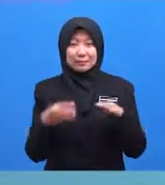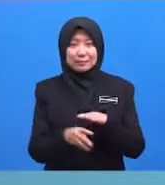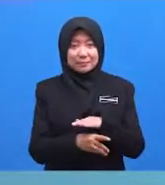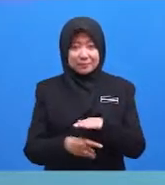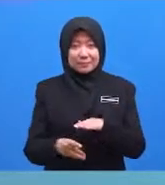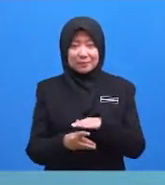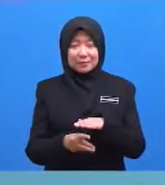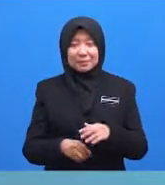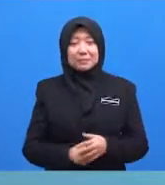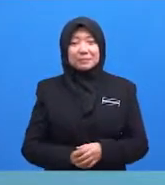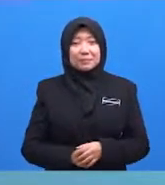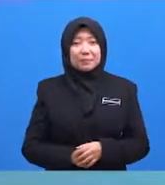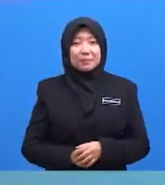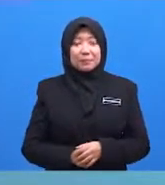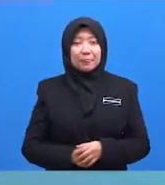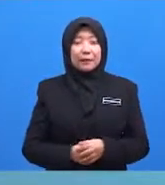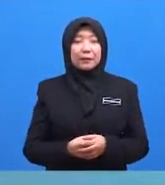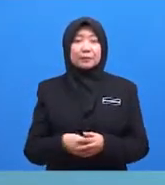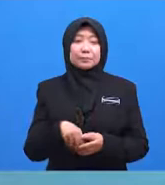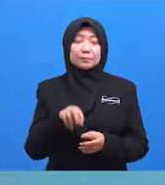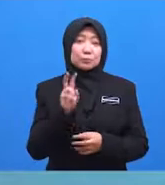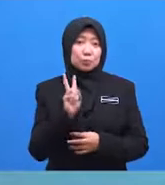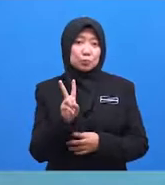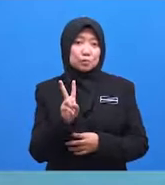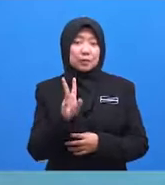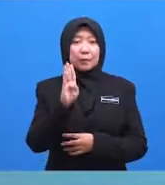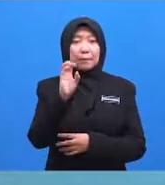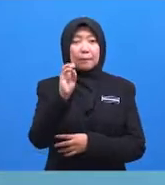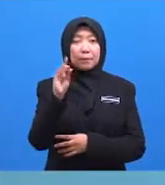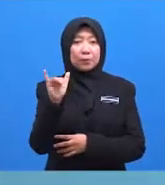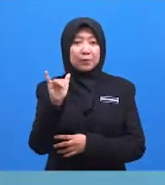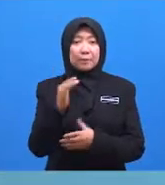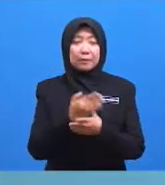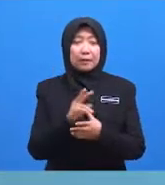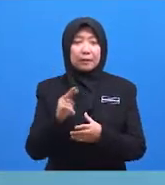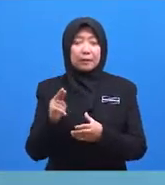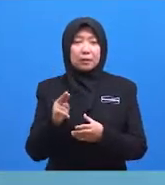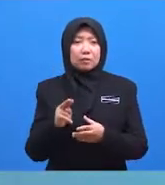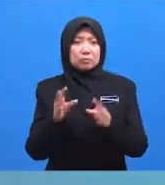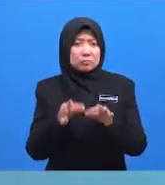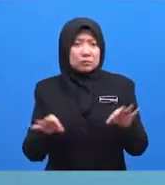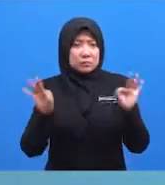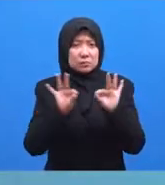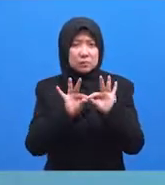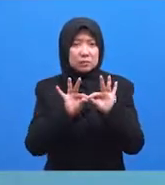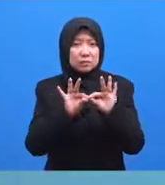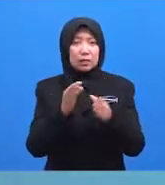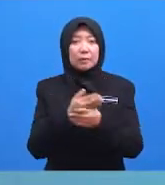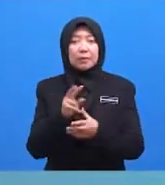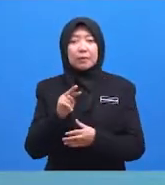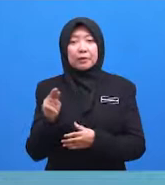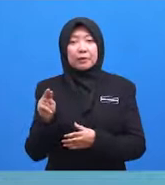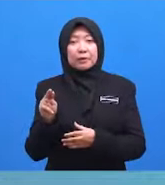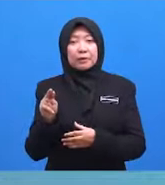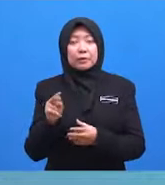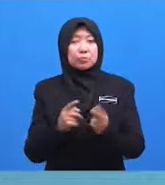digunakan. Yang kedua, body. Bahagian paling utama dan merupakan bahagian yang